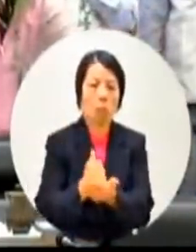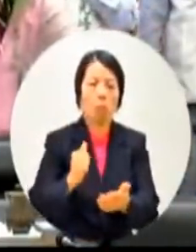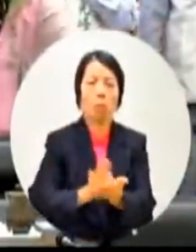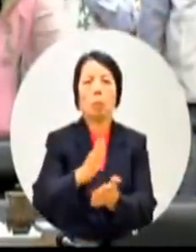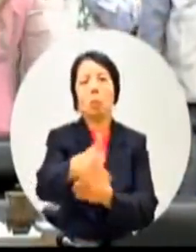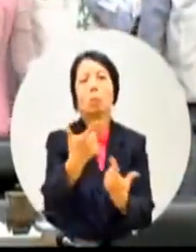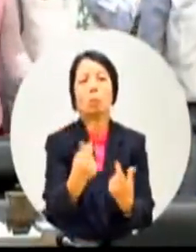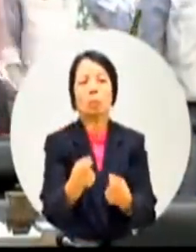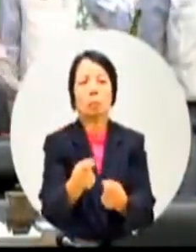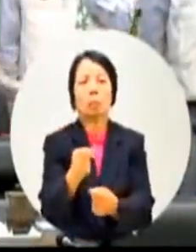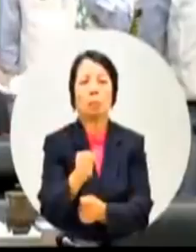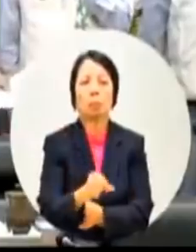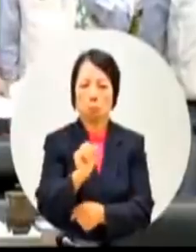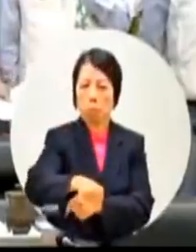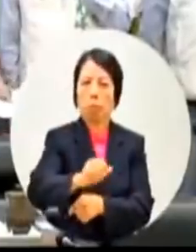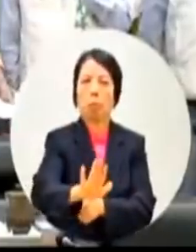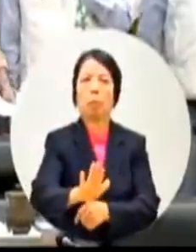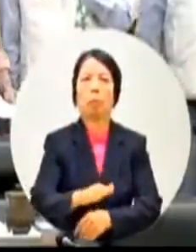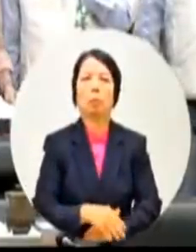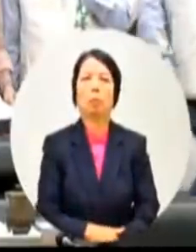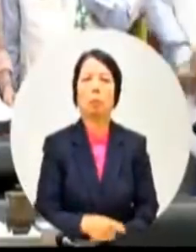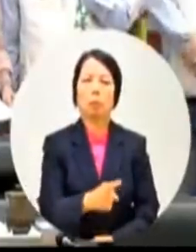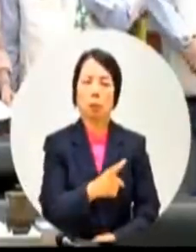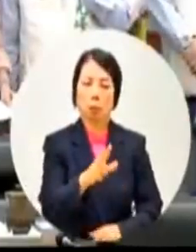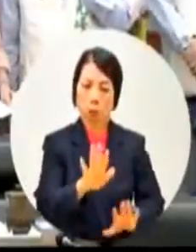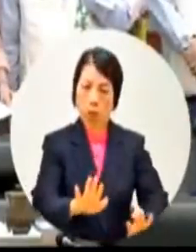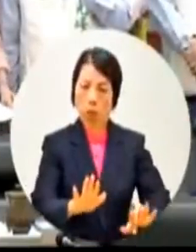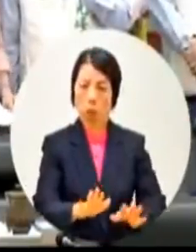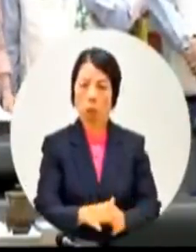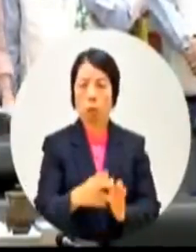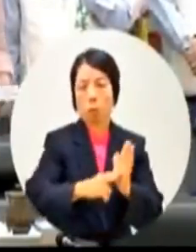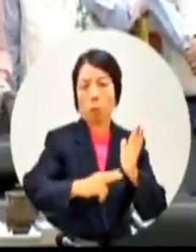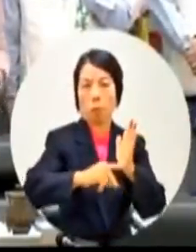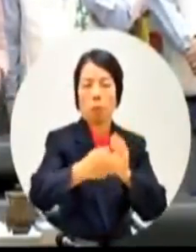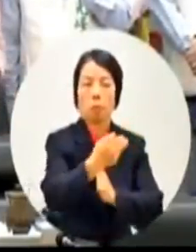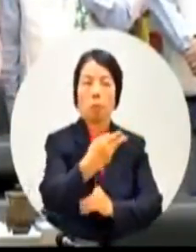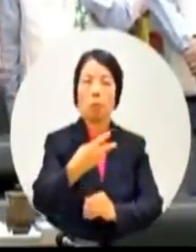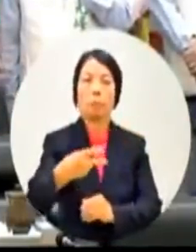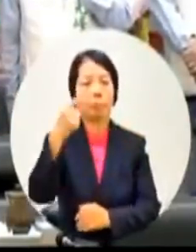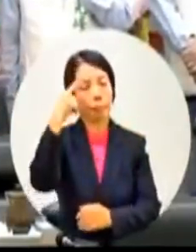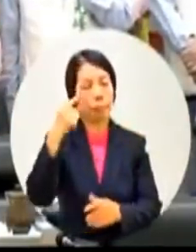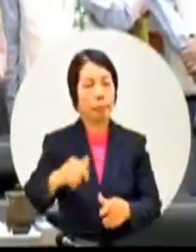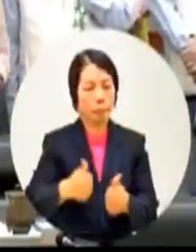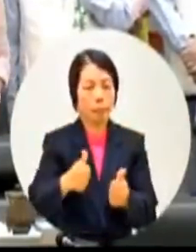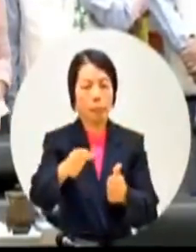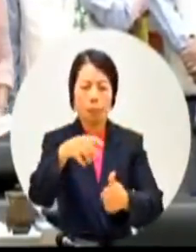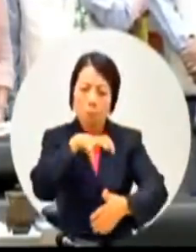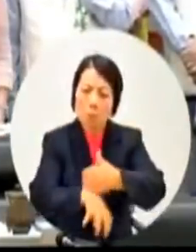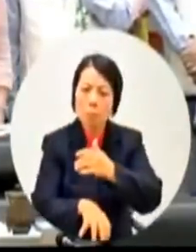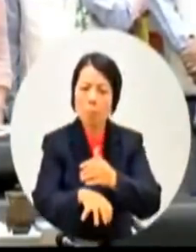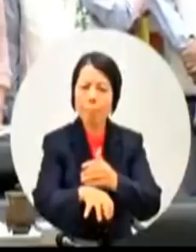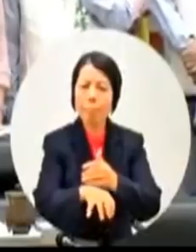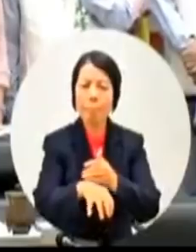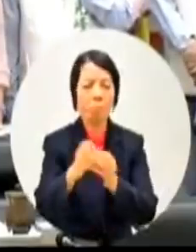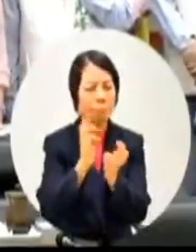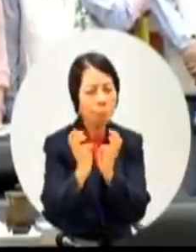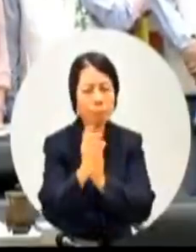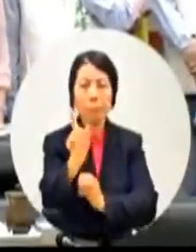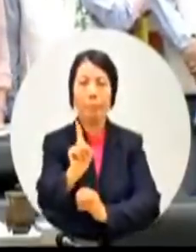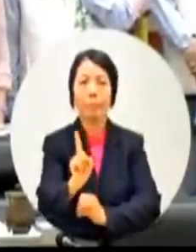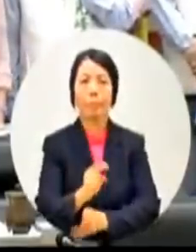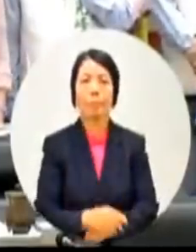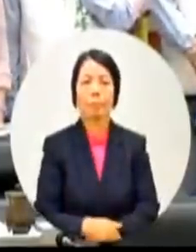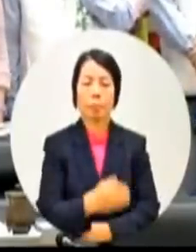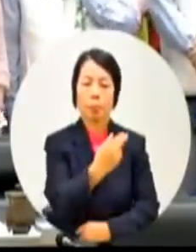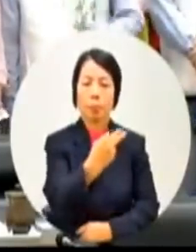谓你所主张的九二共识哦，你的具体的内容是什么？市长所主张的九二共识。哦，你说这是定